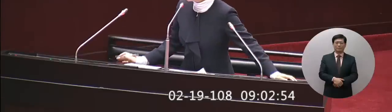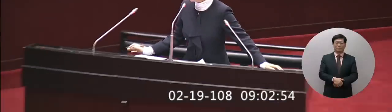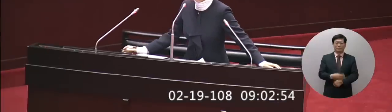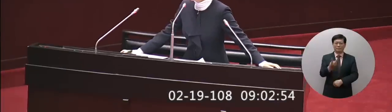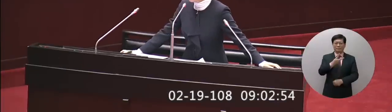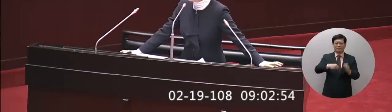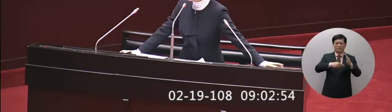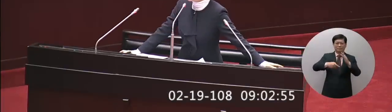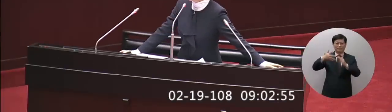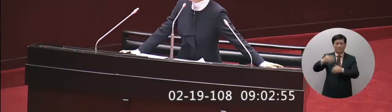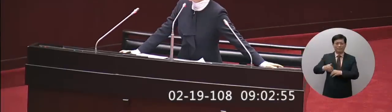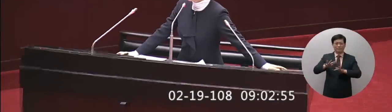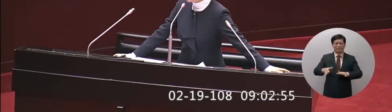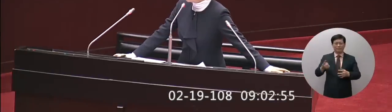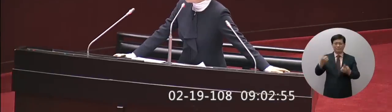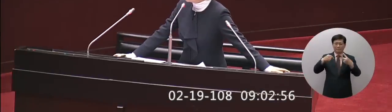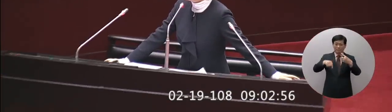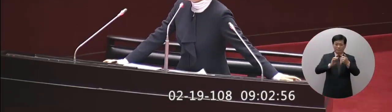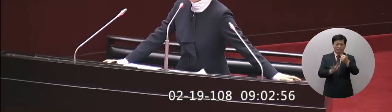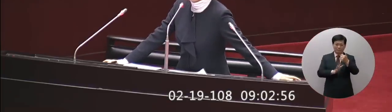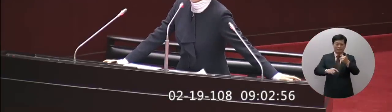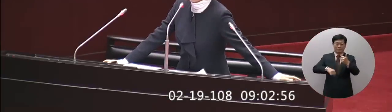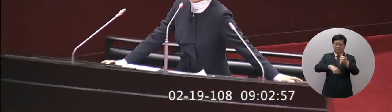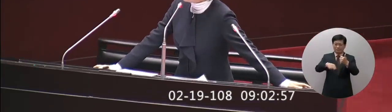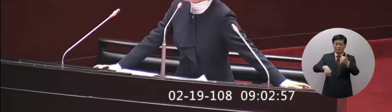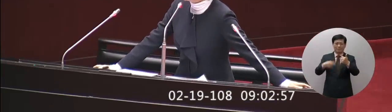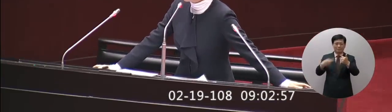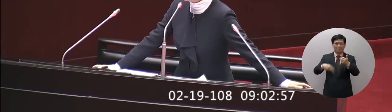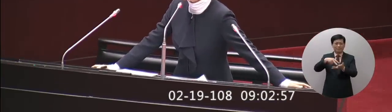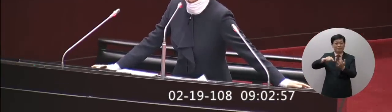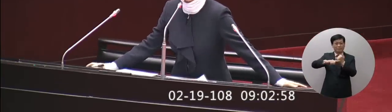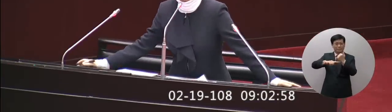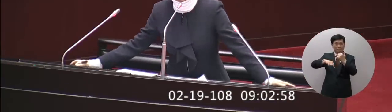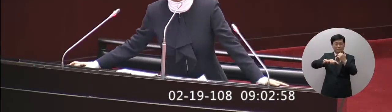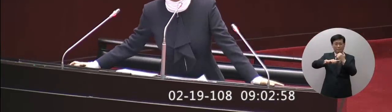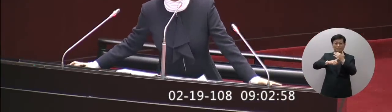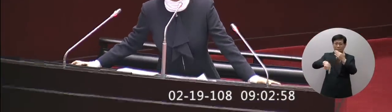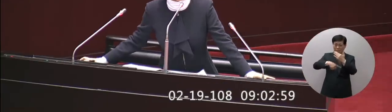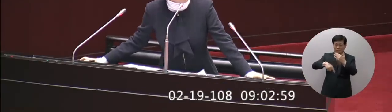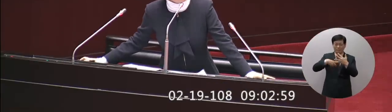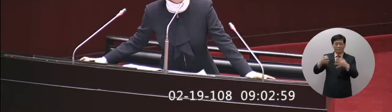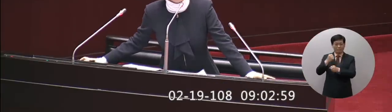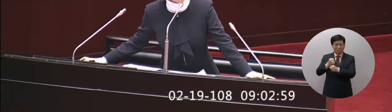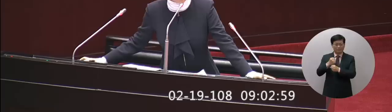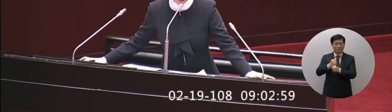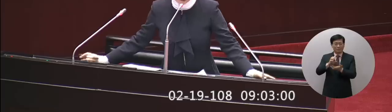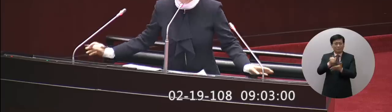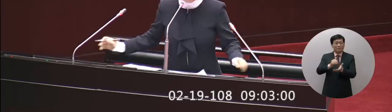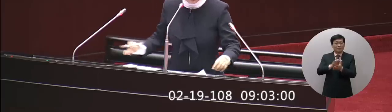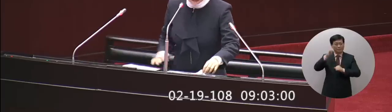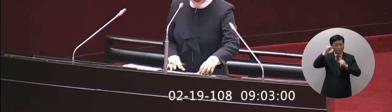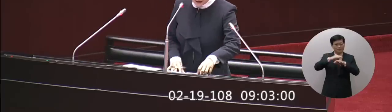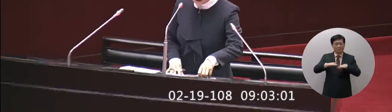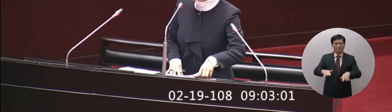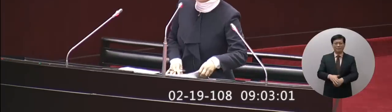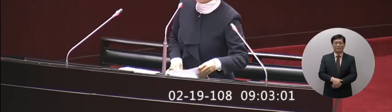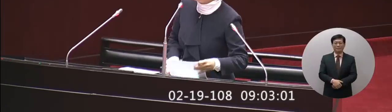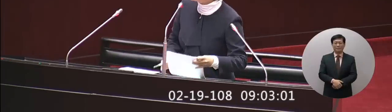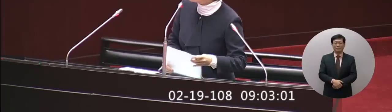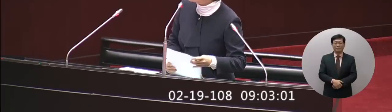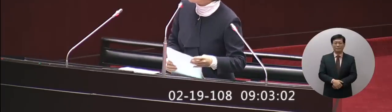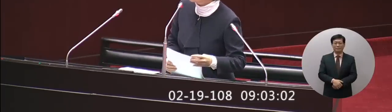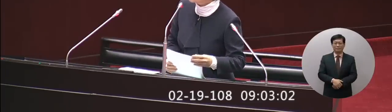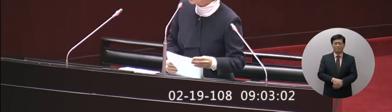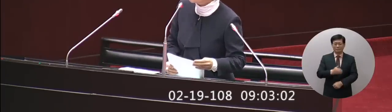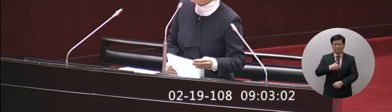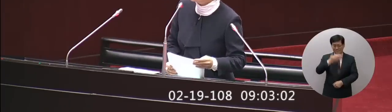两位院长以及在场的阁员团队，还有立法院的同事、工作同仁们、媒体朋友们，大家早安。那么，